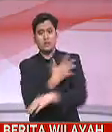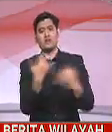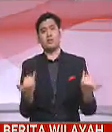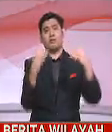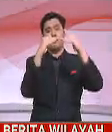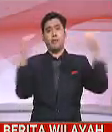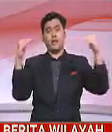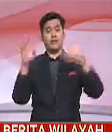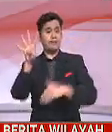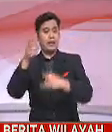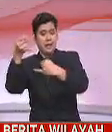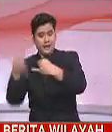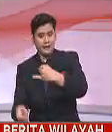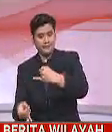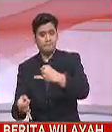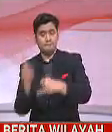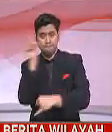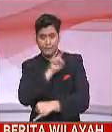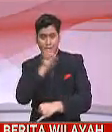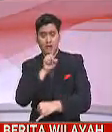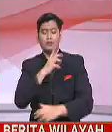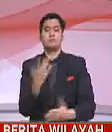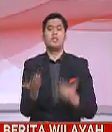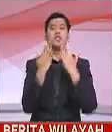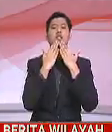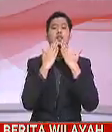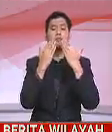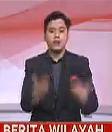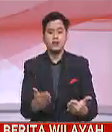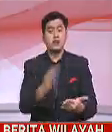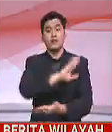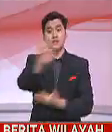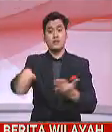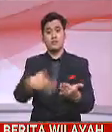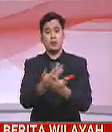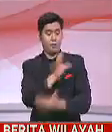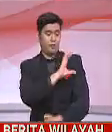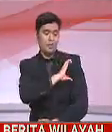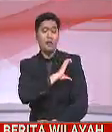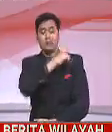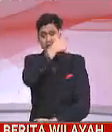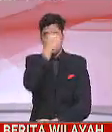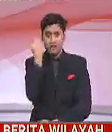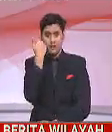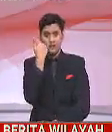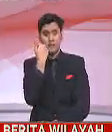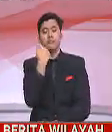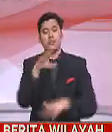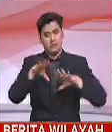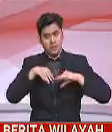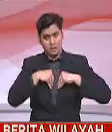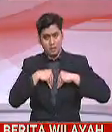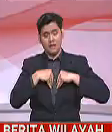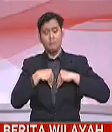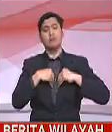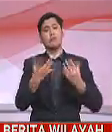peringkat akhir. Beliau bagaimanapun mengucapkan jutaan terima kasih kepada pihak polis kerana menunaikan hasrat anaknya itu. Sementara